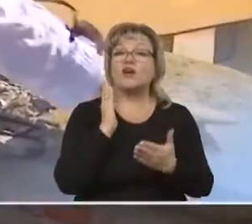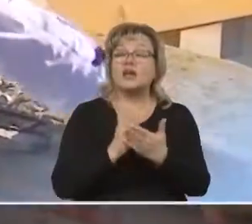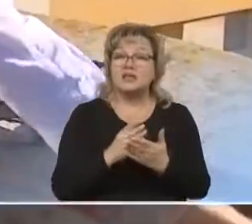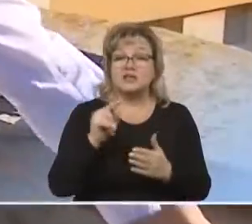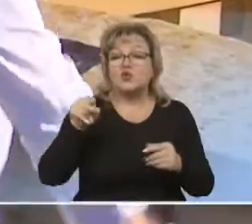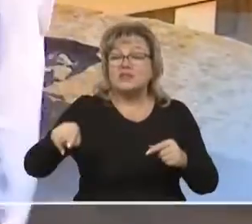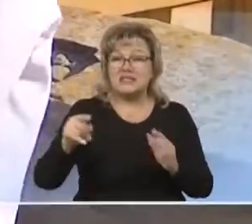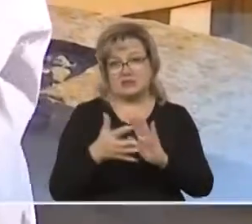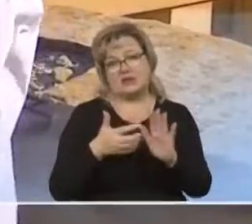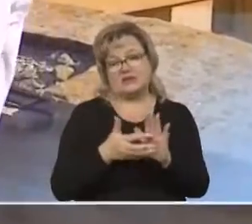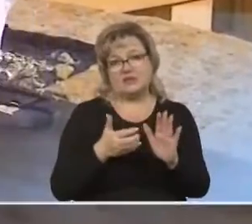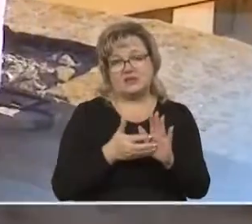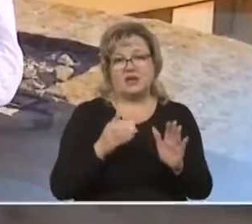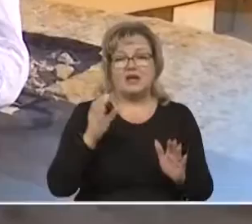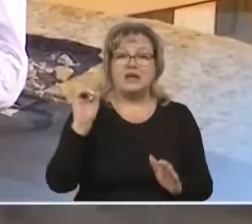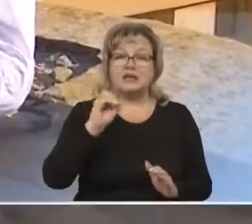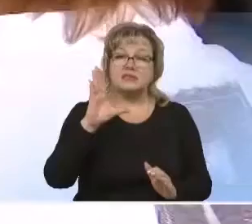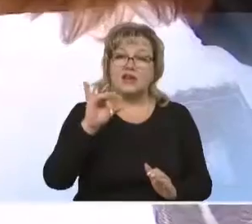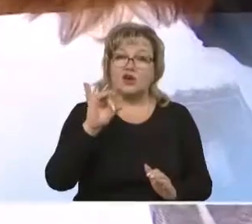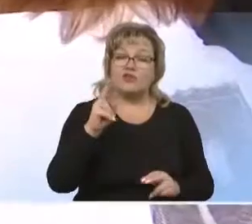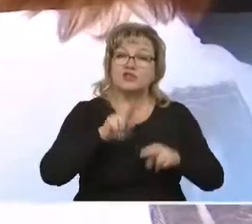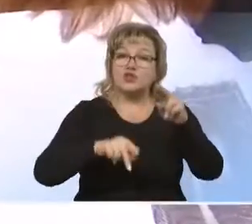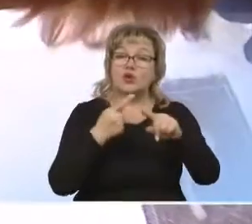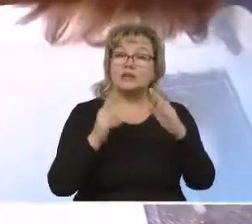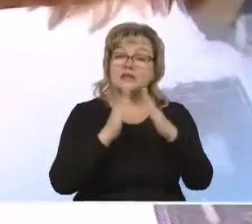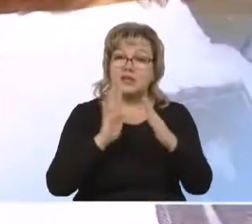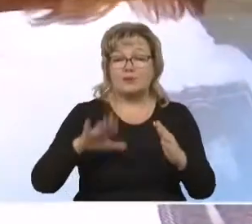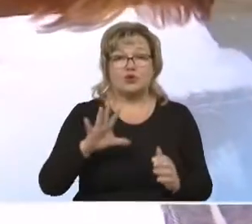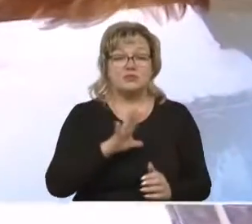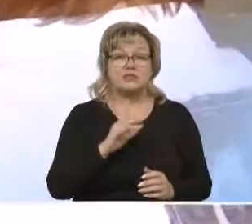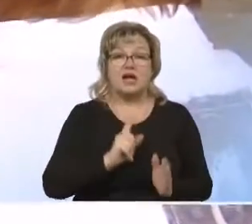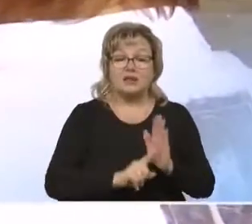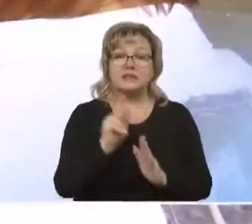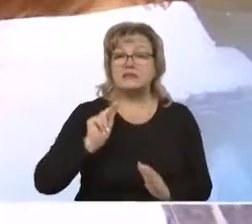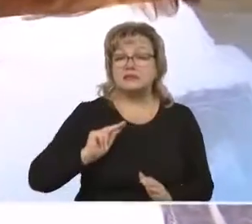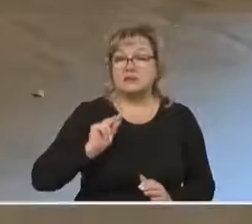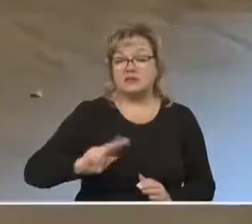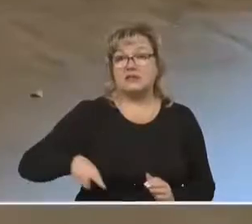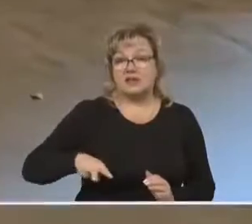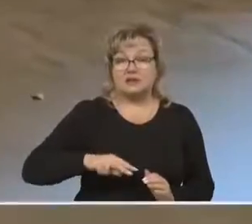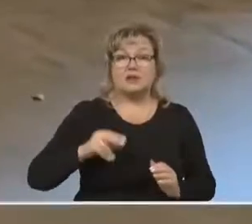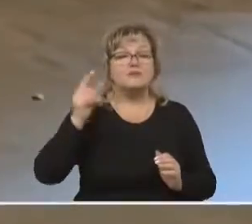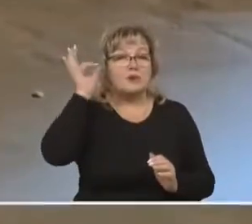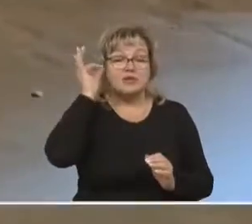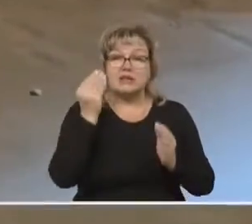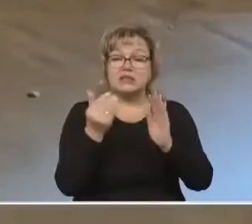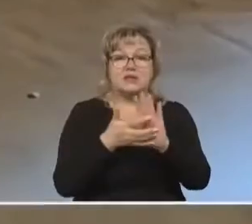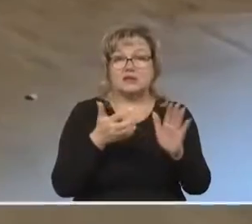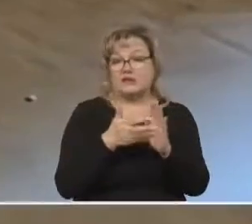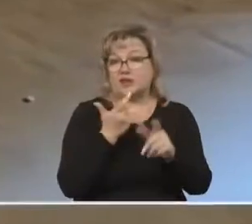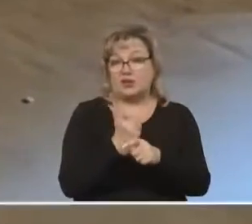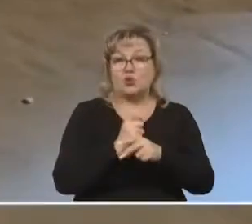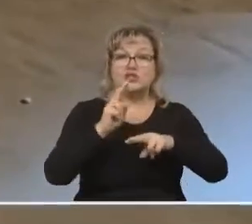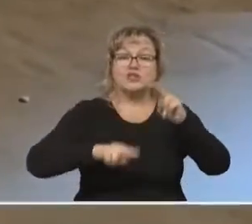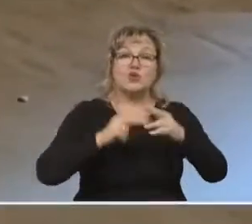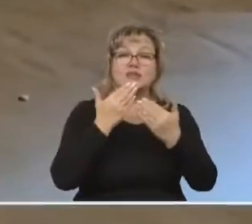не хватит. Елена Староверова сначала строила это здание, потом стала директором. Вспоминает, денег не хватало катастрофически, строили